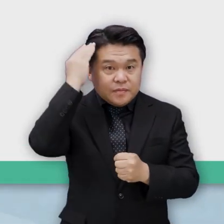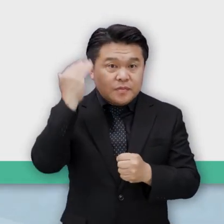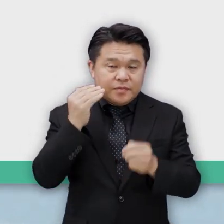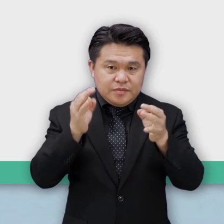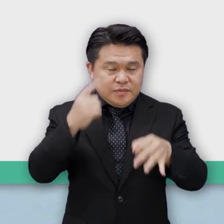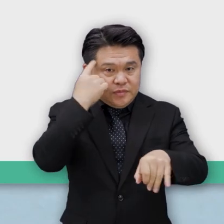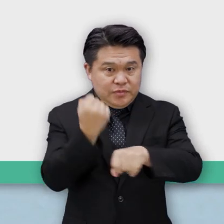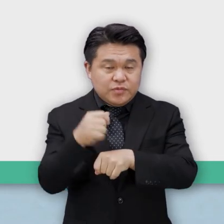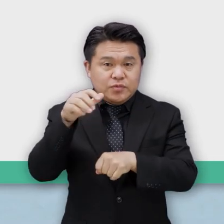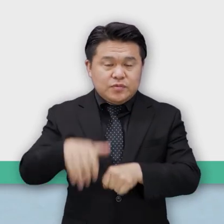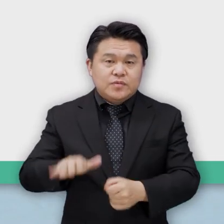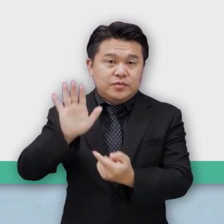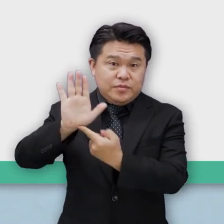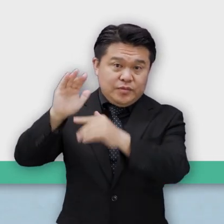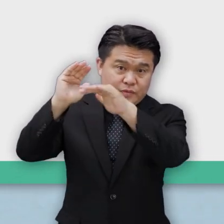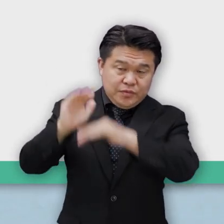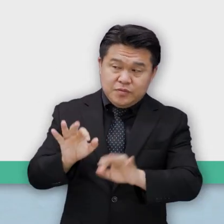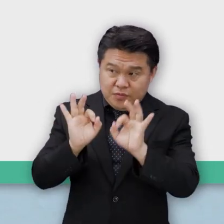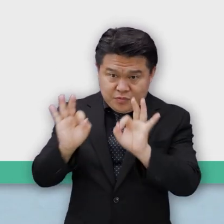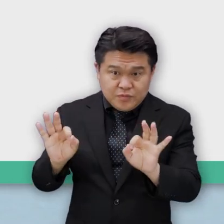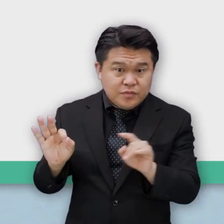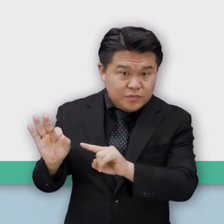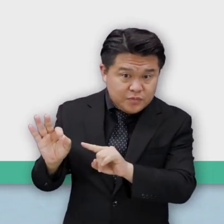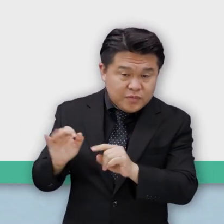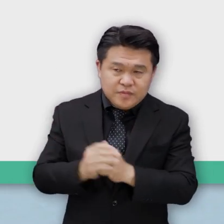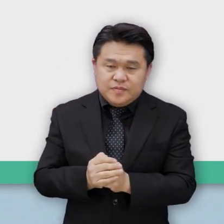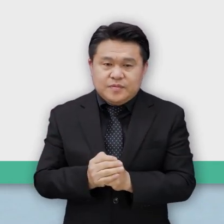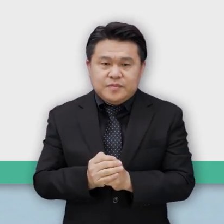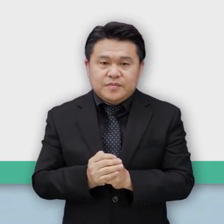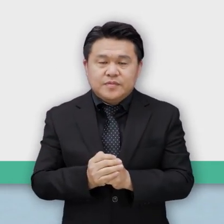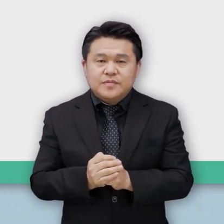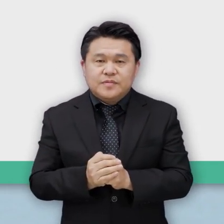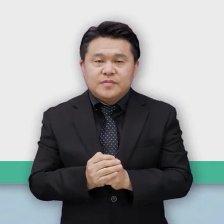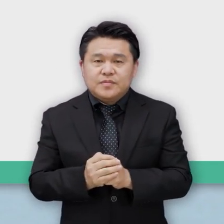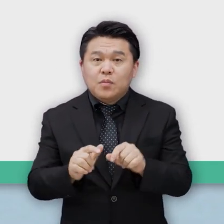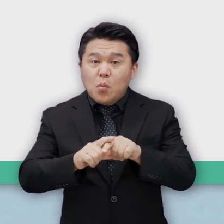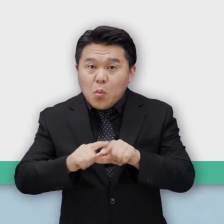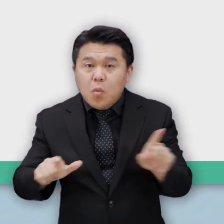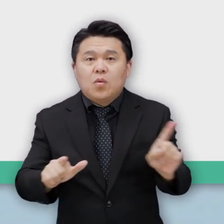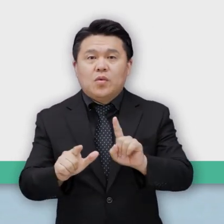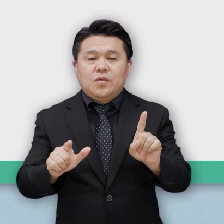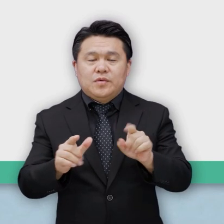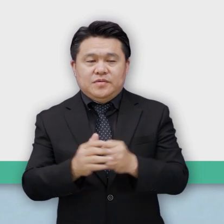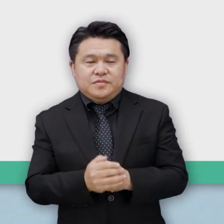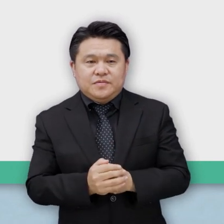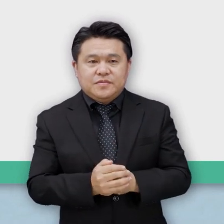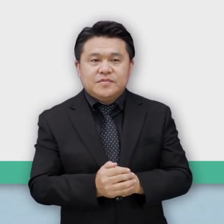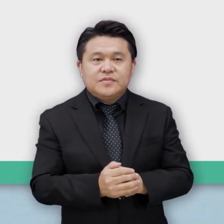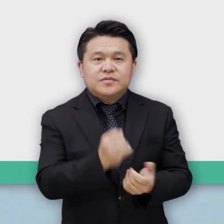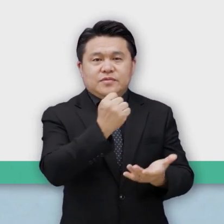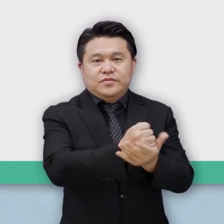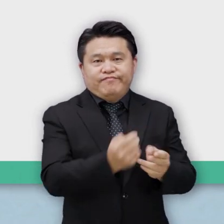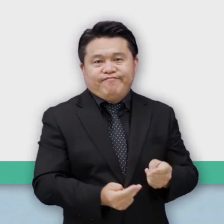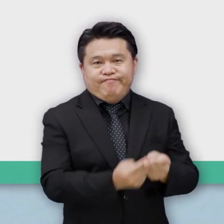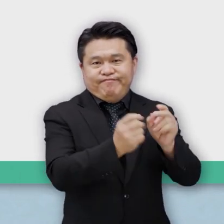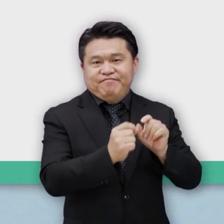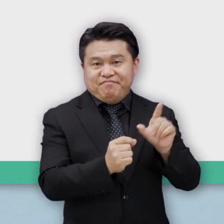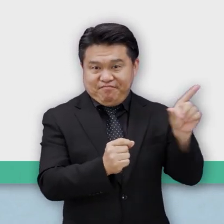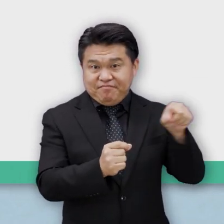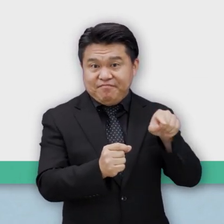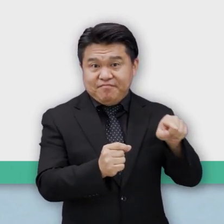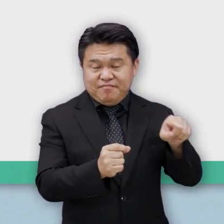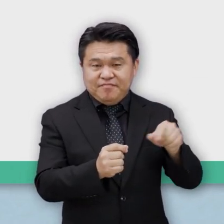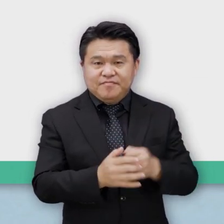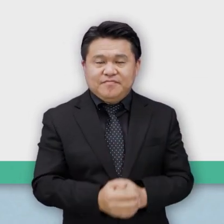한국금융연구원에서 발표한 장애인의 금융생활 관련한 조사 내용을 살펴보면 모든 장애 유형에서 은행 예적금의 이용이